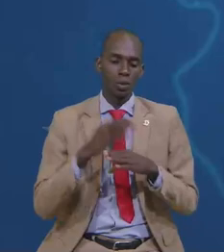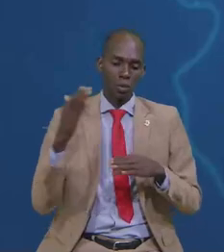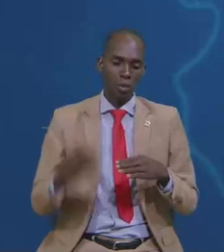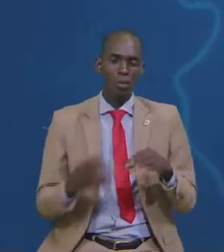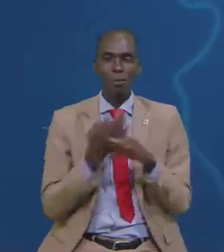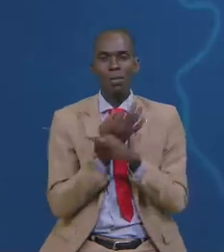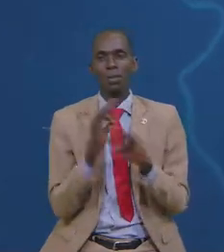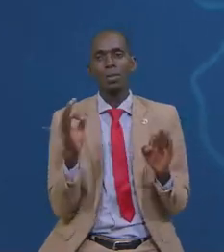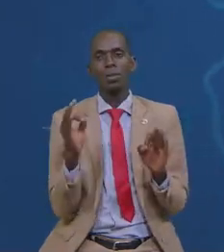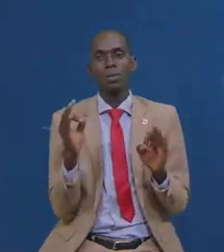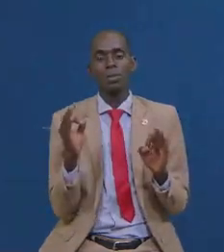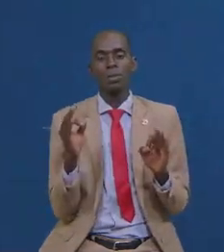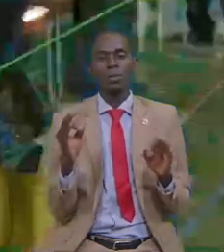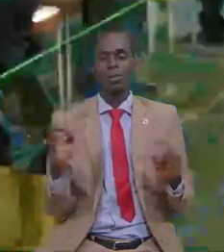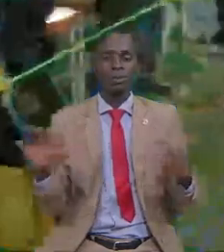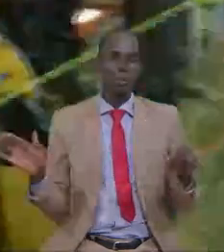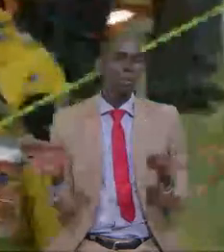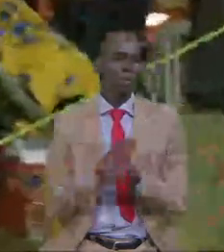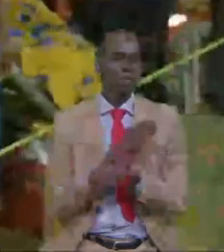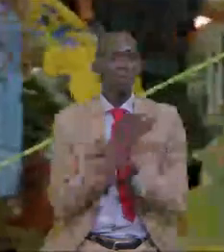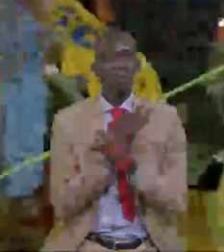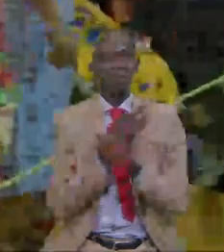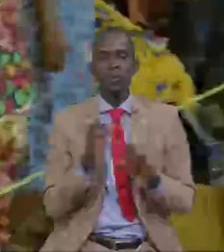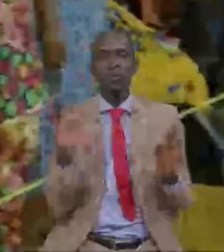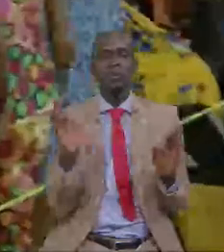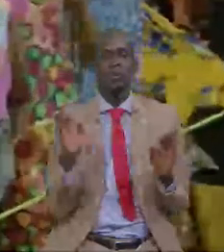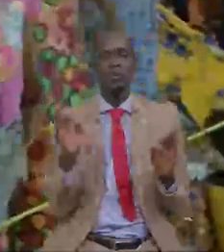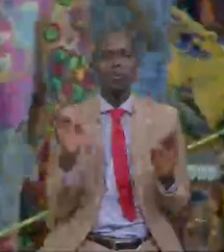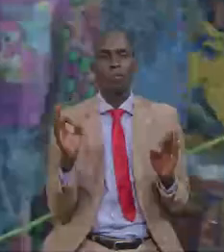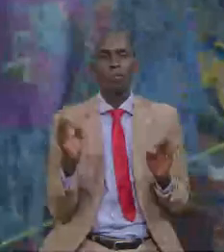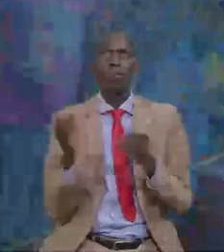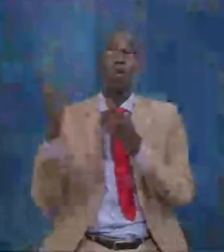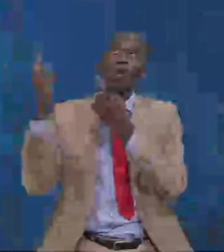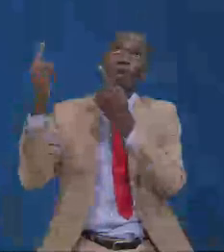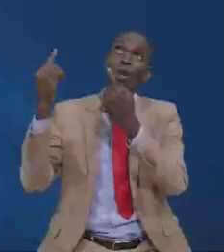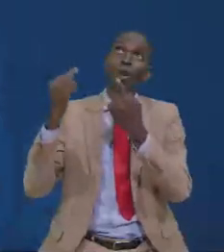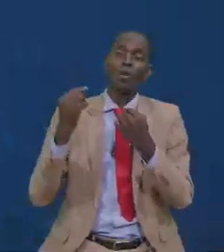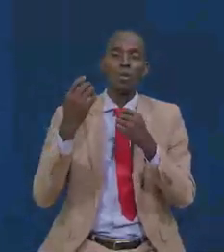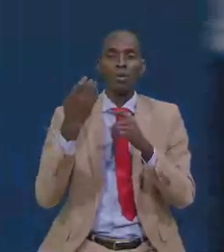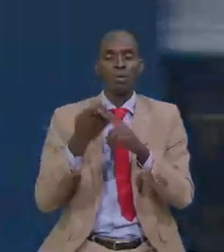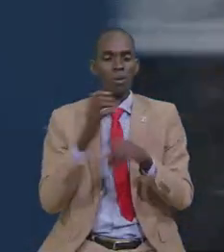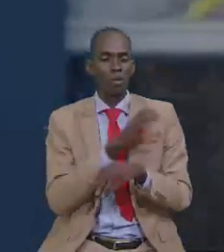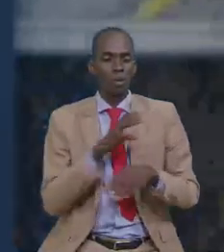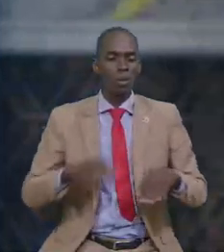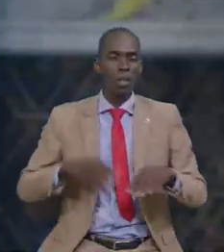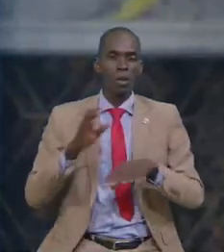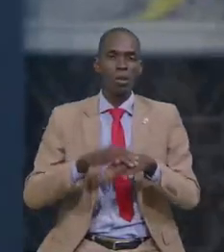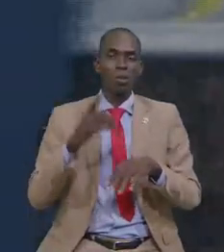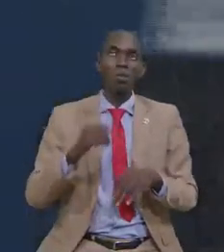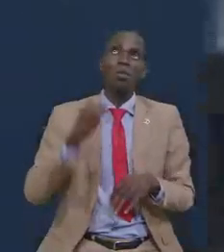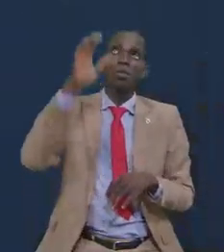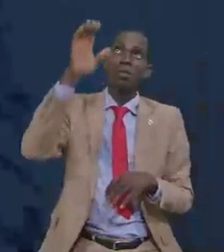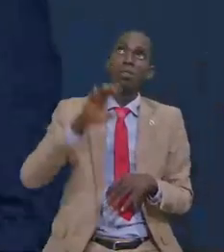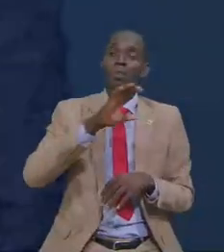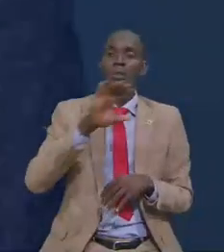l'emprise des puissances maléfiques, la libération totale, complète, venant de Christ à la